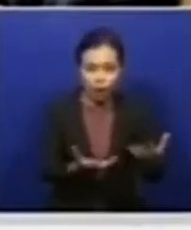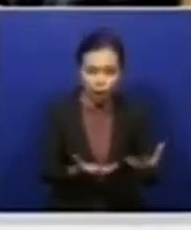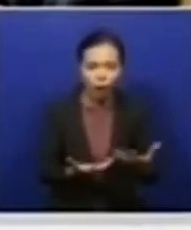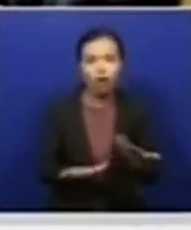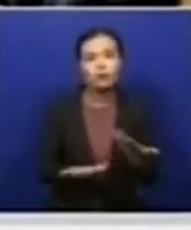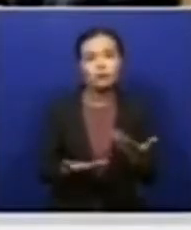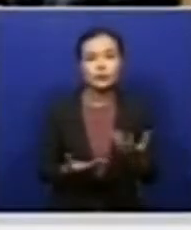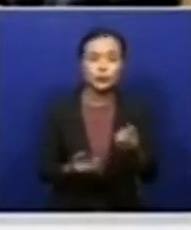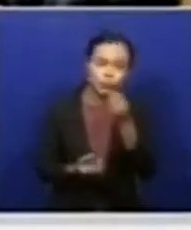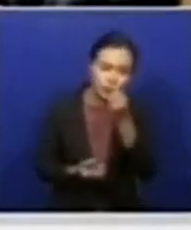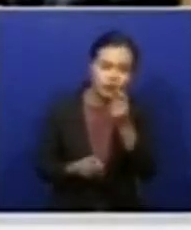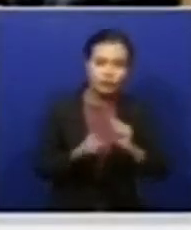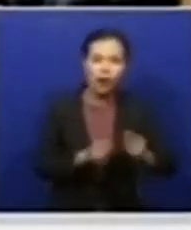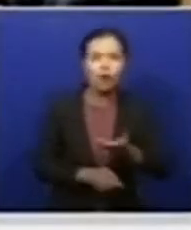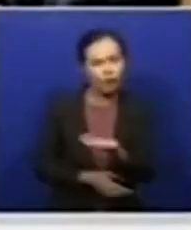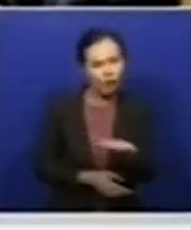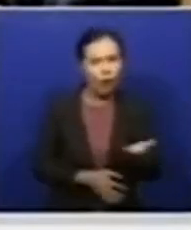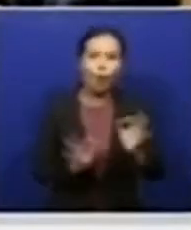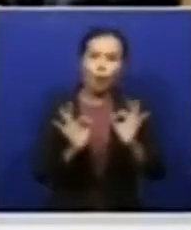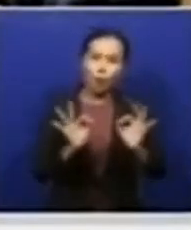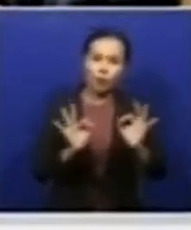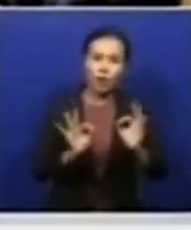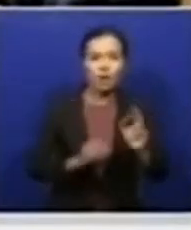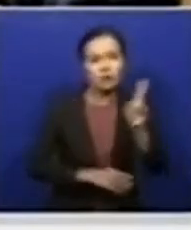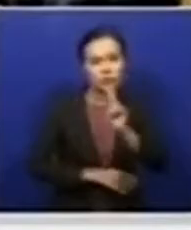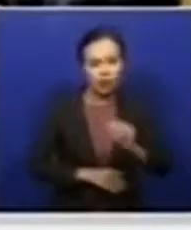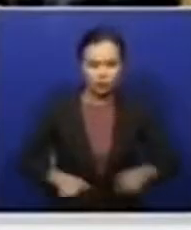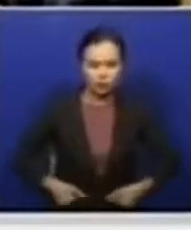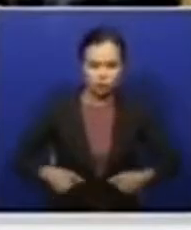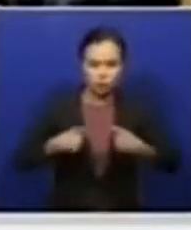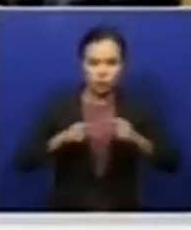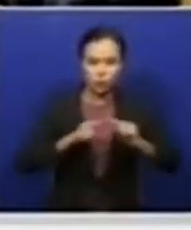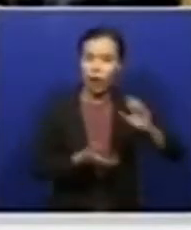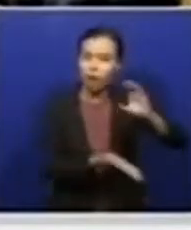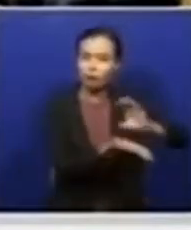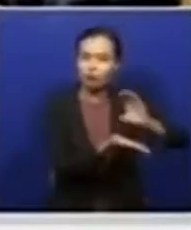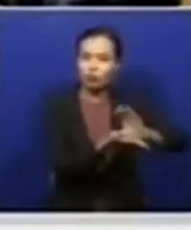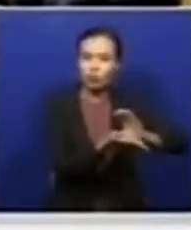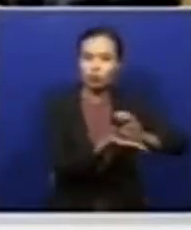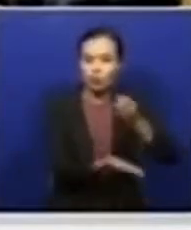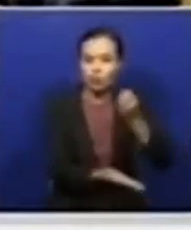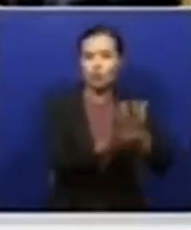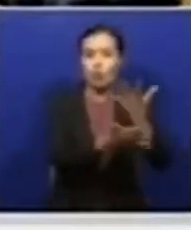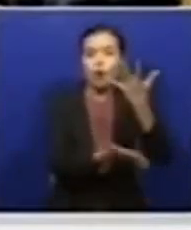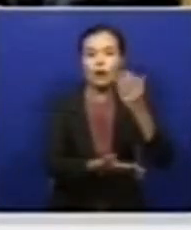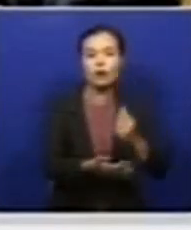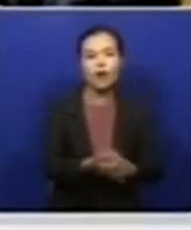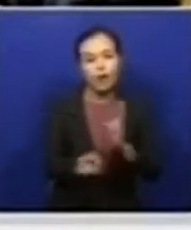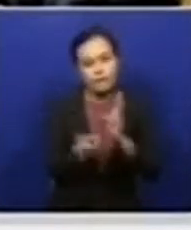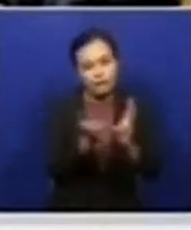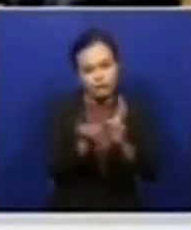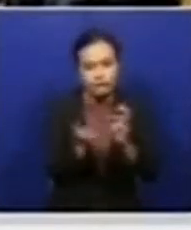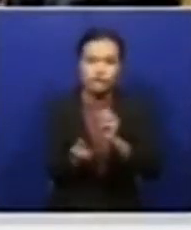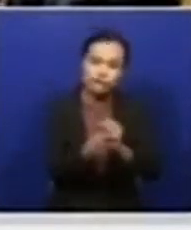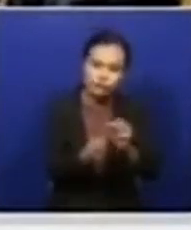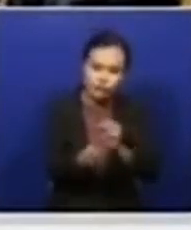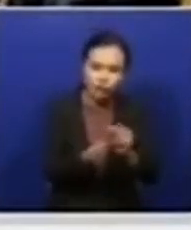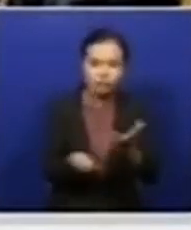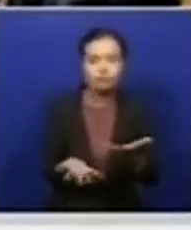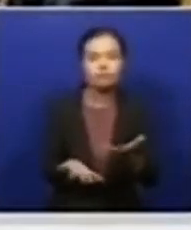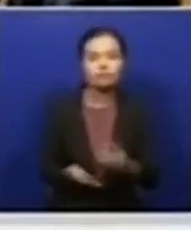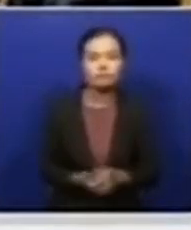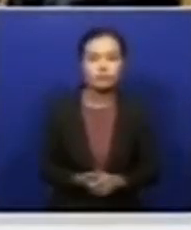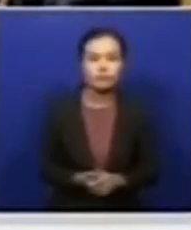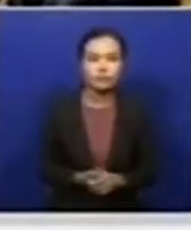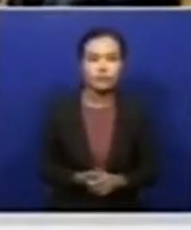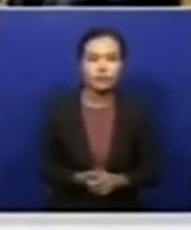คครับทุกคนใช้แต่ล้วนแล้วมาจากทุนใหญ่ทั้งสิ้นนะครับก็คือพวกแฟบพวกน้ำย